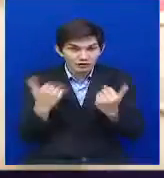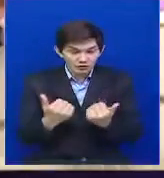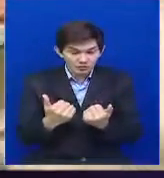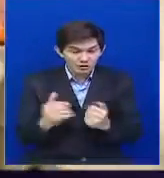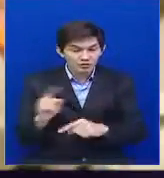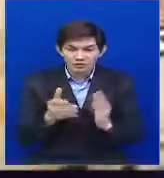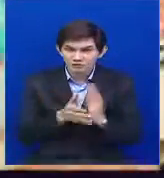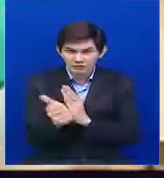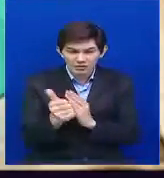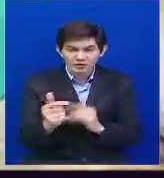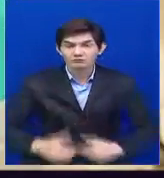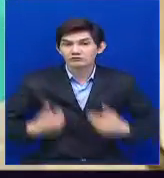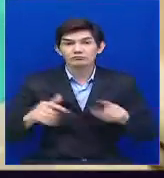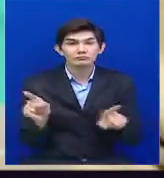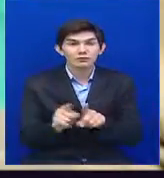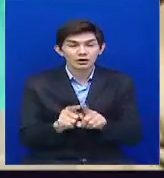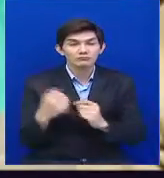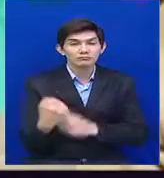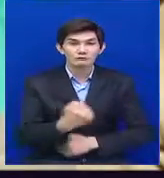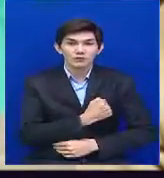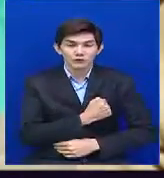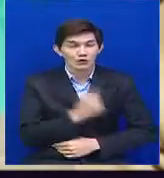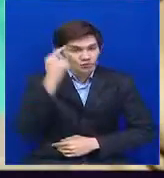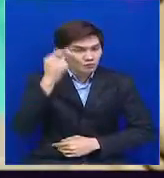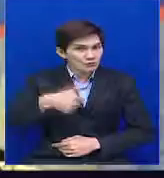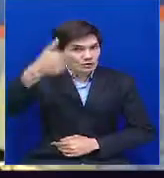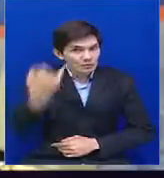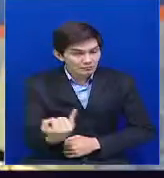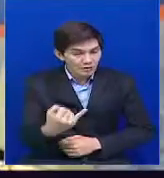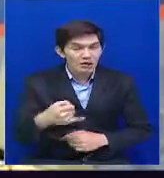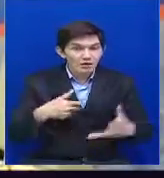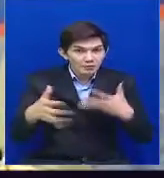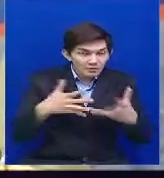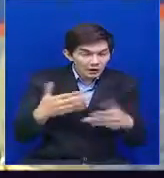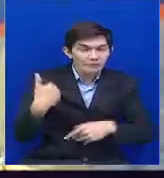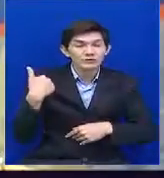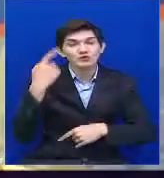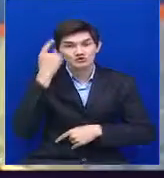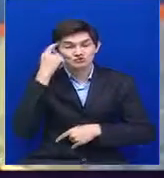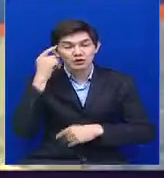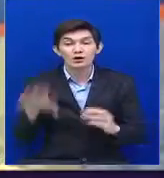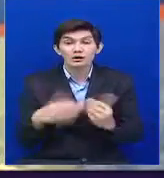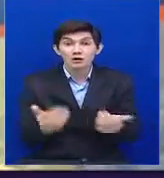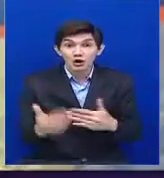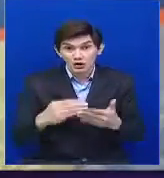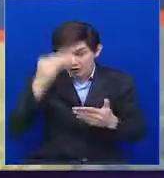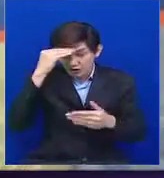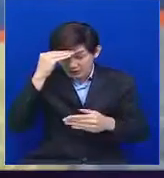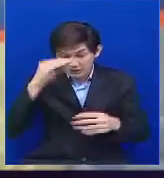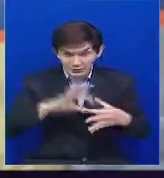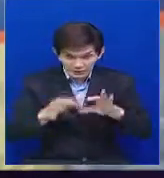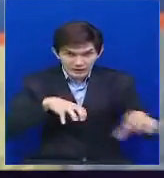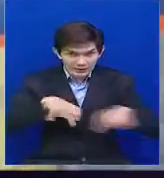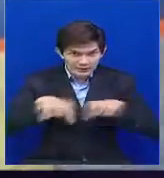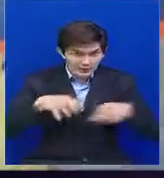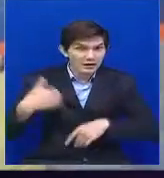างทักษะการใช้ชีวิตทั้งความอดทนรู้แพ้รู้ชนะรู้อภัยโครงการห้องเรียนกีฬานะคะนำการจัดการเรียน